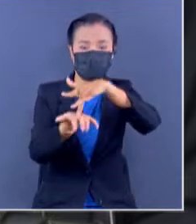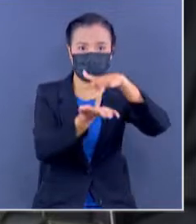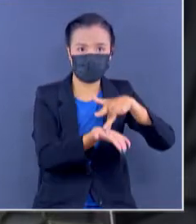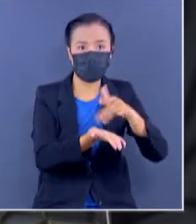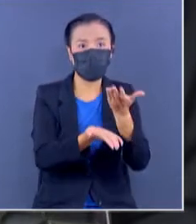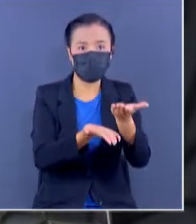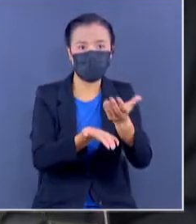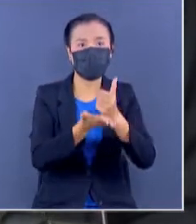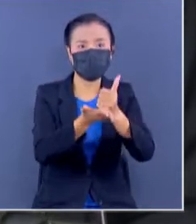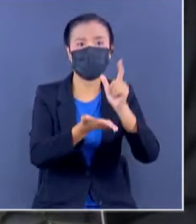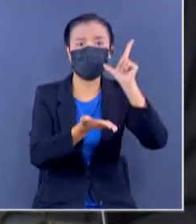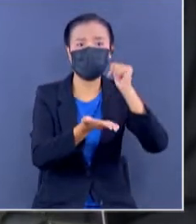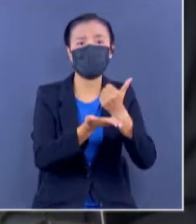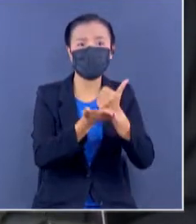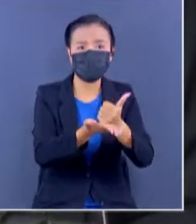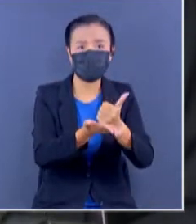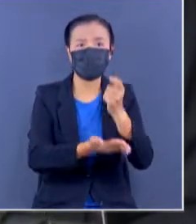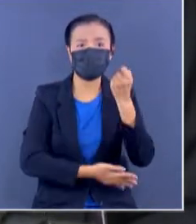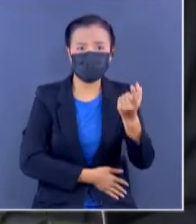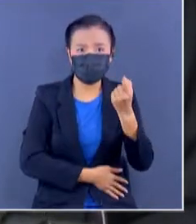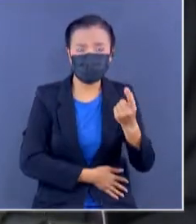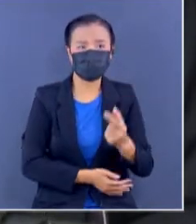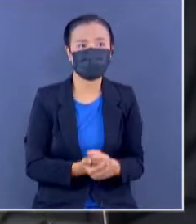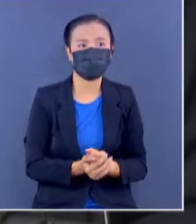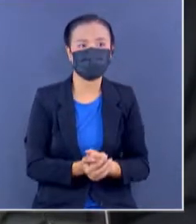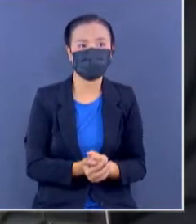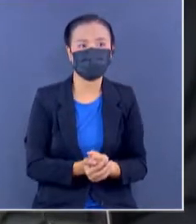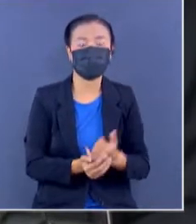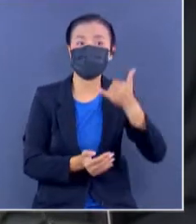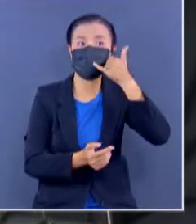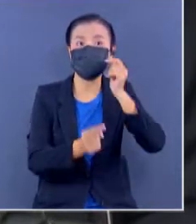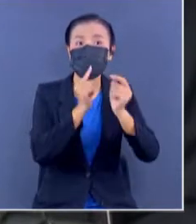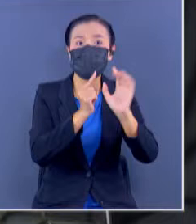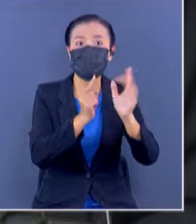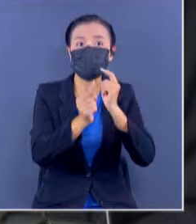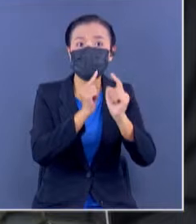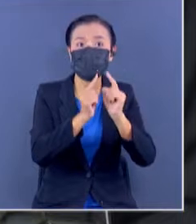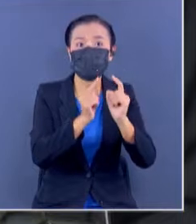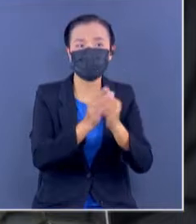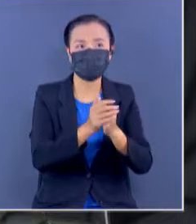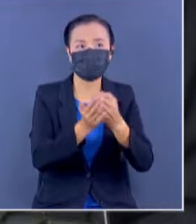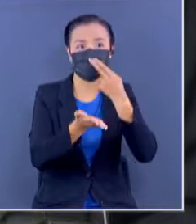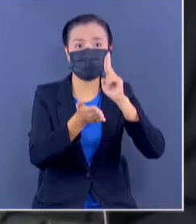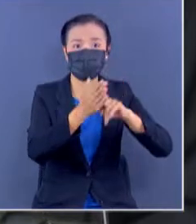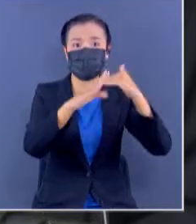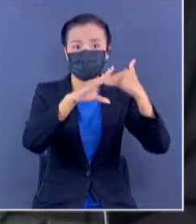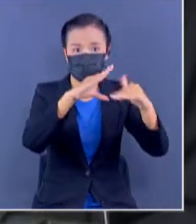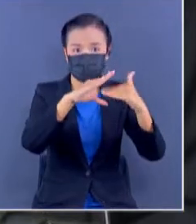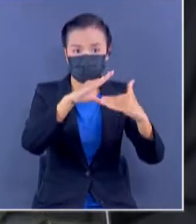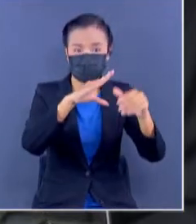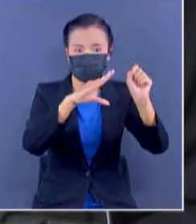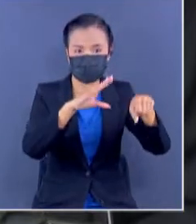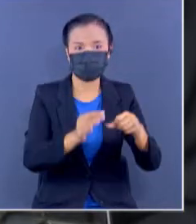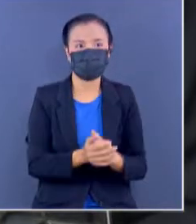อความช่วยเหลือให้แม่ไปขอความช่วยเหลือด่วน คุณแม่ของเขาถือแต่ไม่ได้โทรคุยกัน ส่งทาง Messenger ครับ คุณแม่ Messenger ค่ะแด